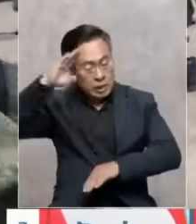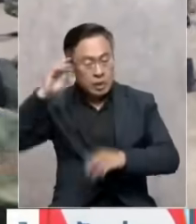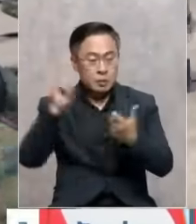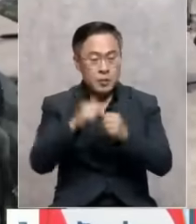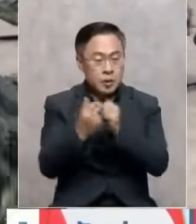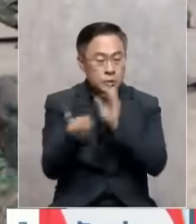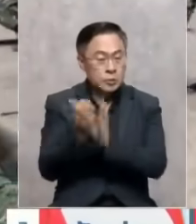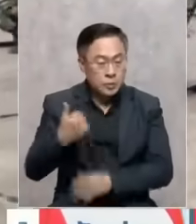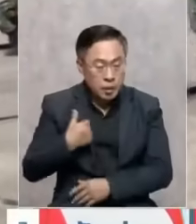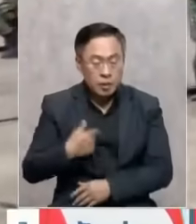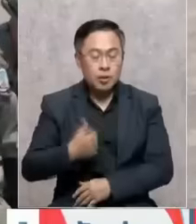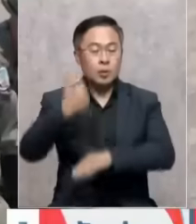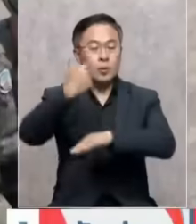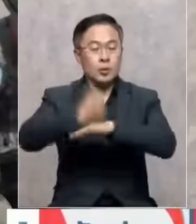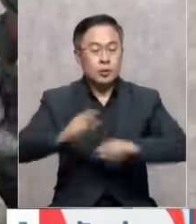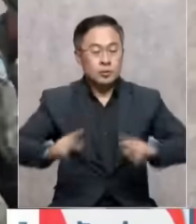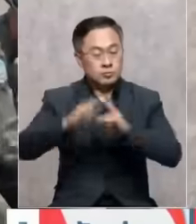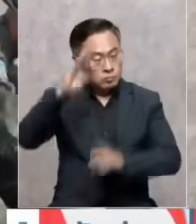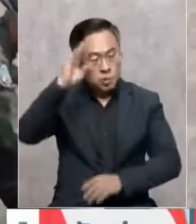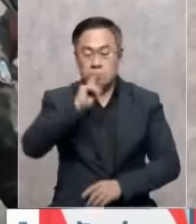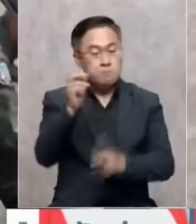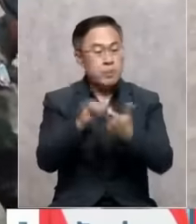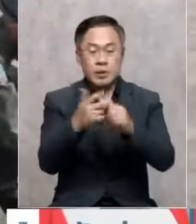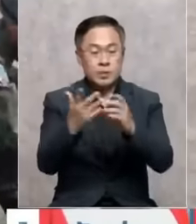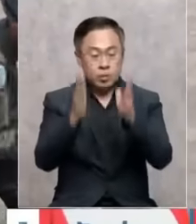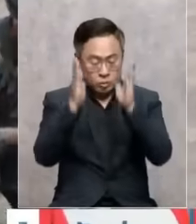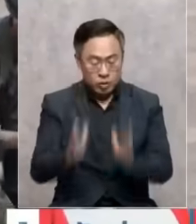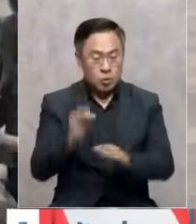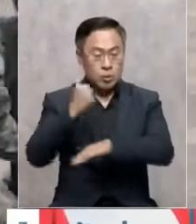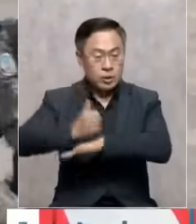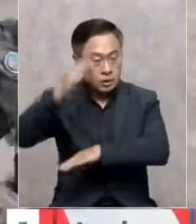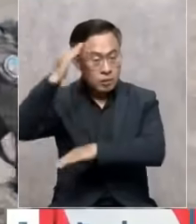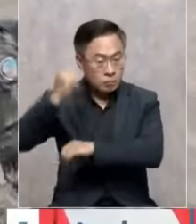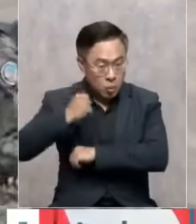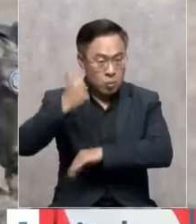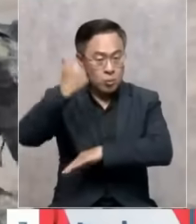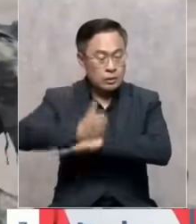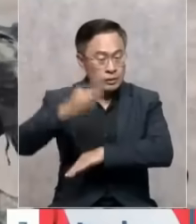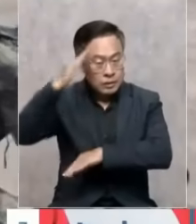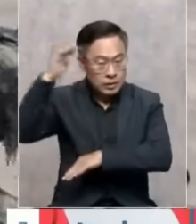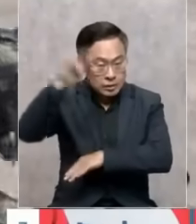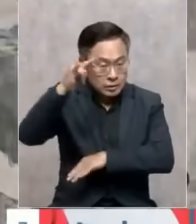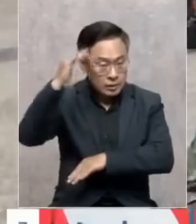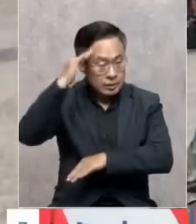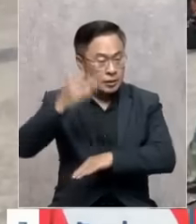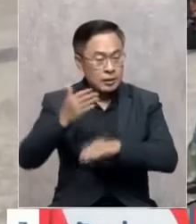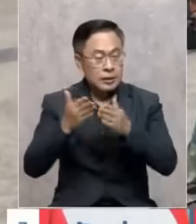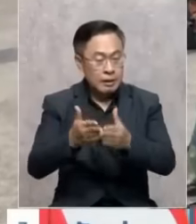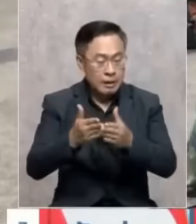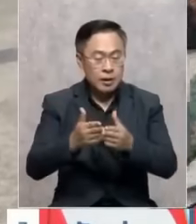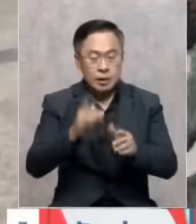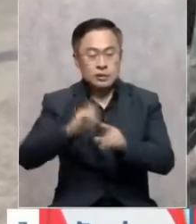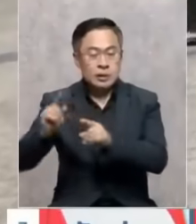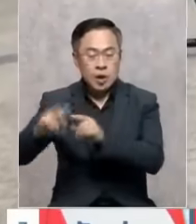ยคุณสุทินเข้ามาจะได้พัฒนาเนี่ยนะครับส่วนจะเอาทหารมาเพิ่มบทบาทพัฒนาเป็นที่พึ่งประชาชนอันนี้ก็กองทัพตอบรับว่าเป็นภ